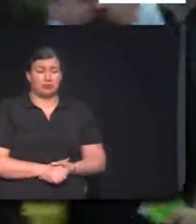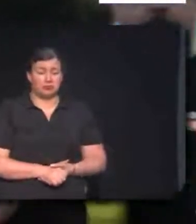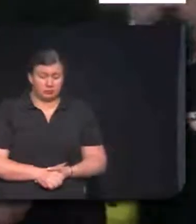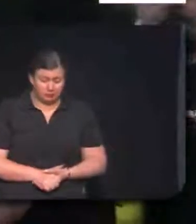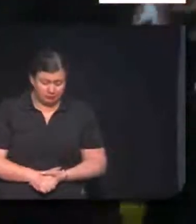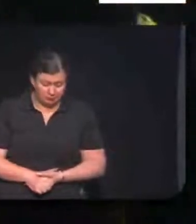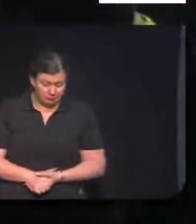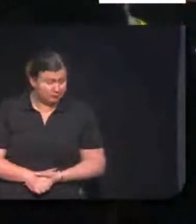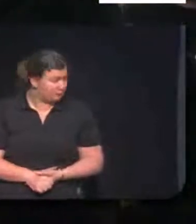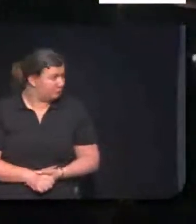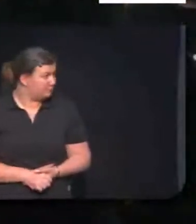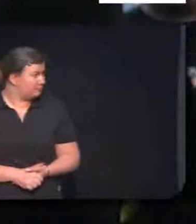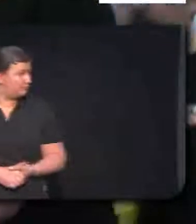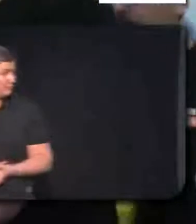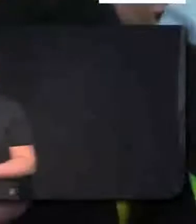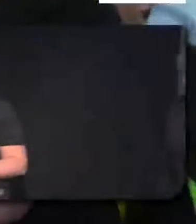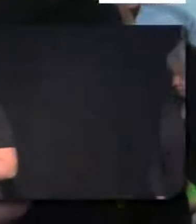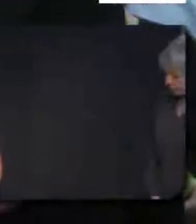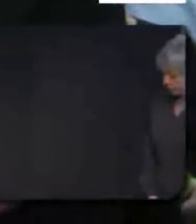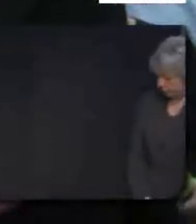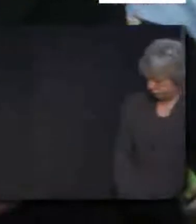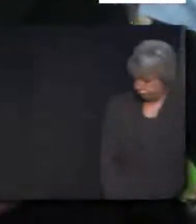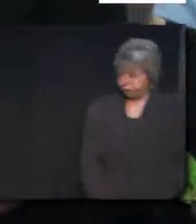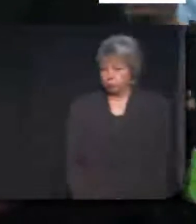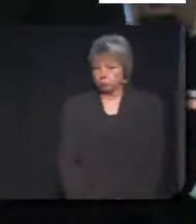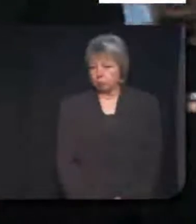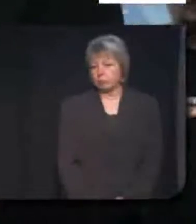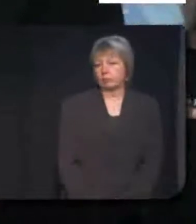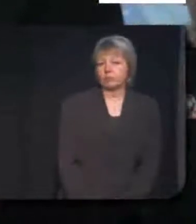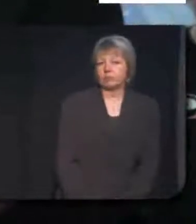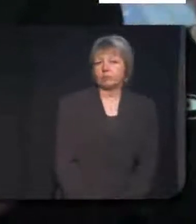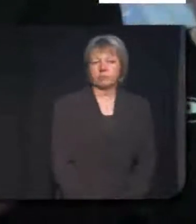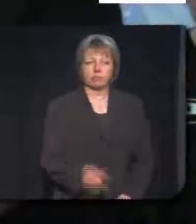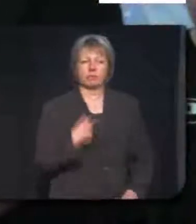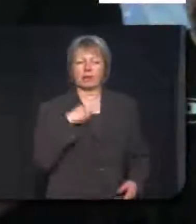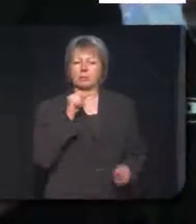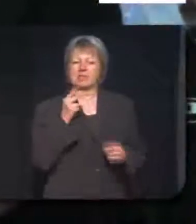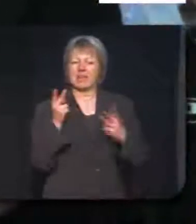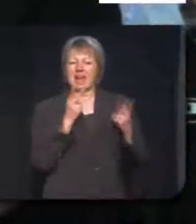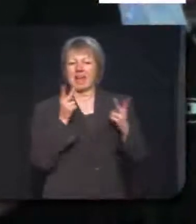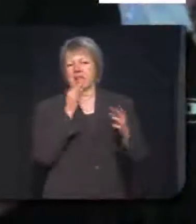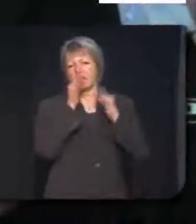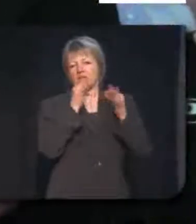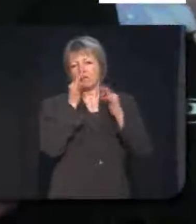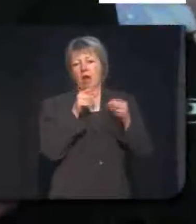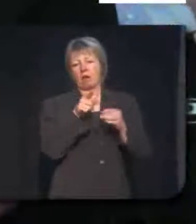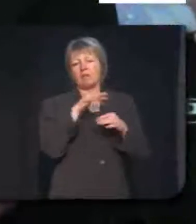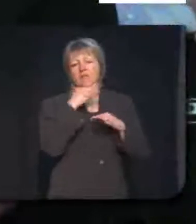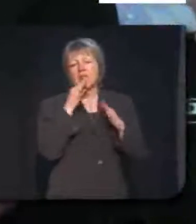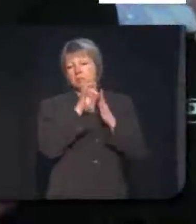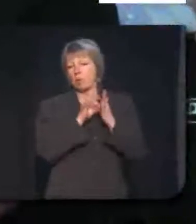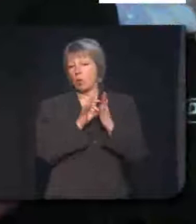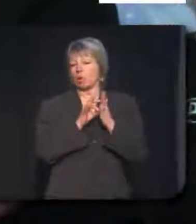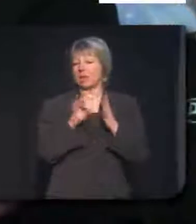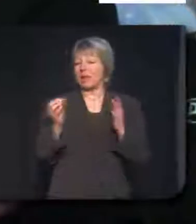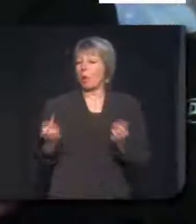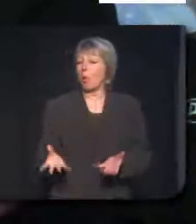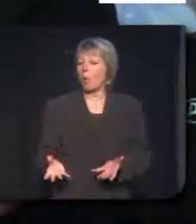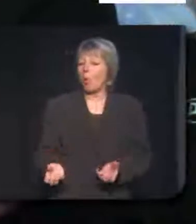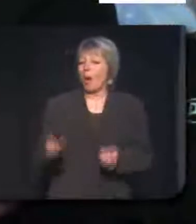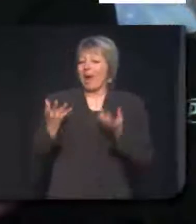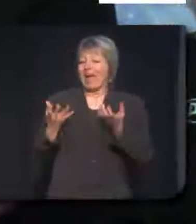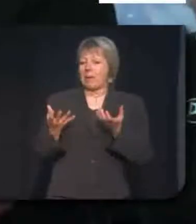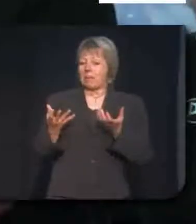eine Frage geht in eine ähnliche Richtung wir haben da sehr sehr viele sehr sehr konkrete Punkte drin zum Urheberrecht zur Energiepolitik und so weiter